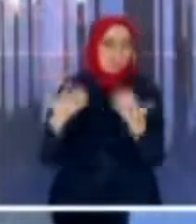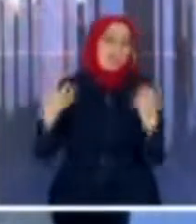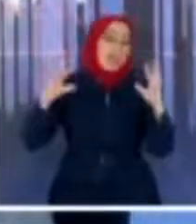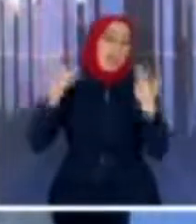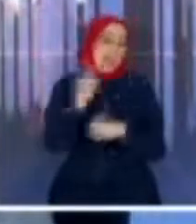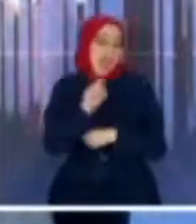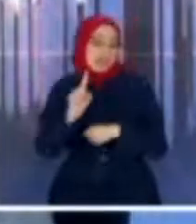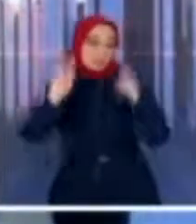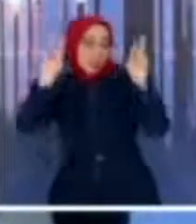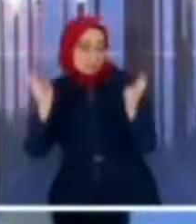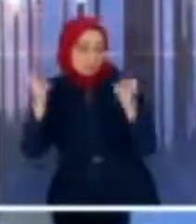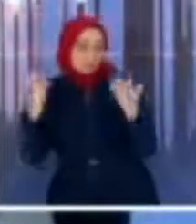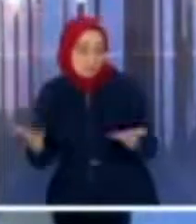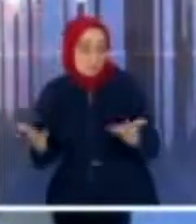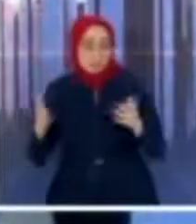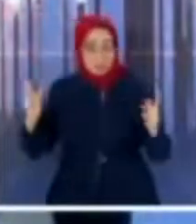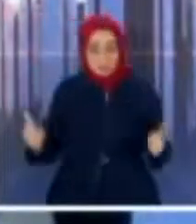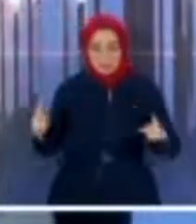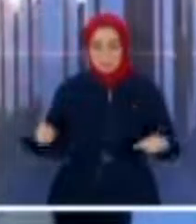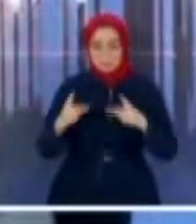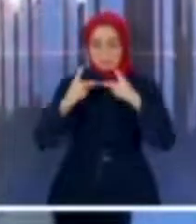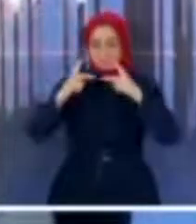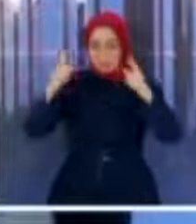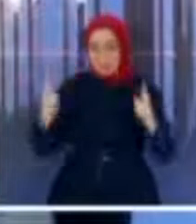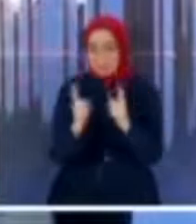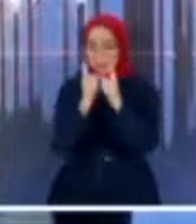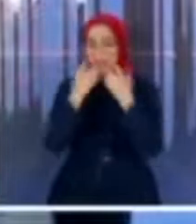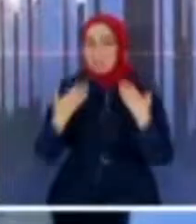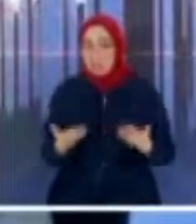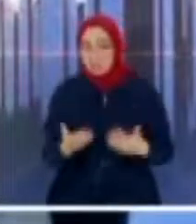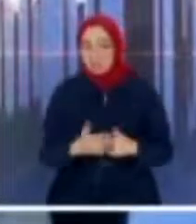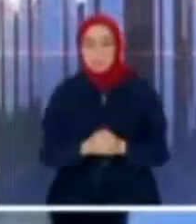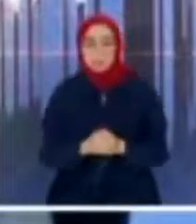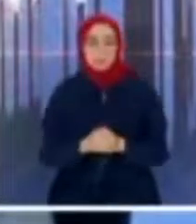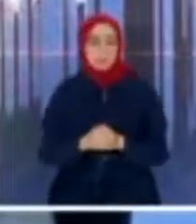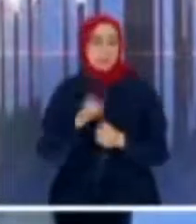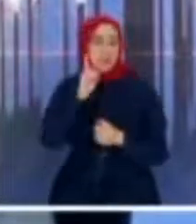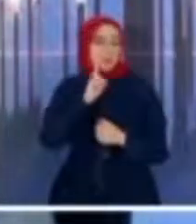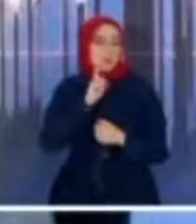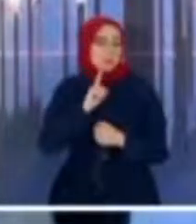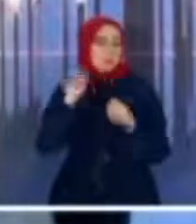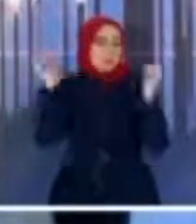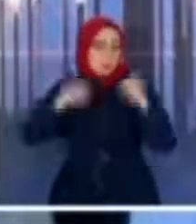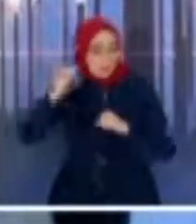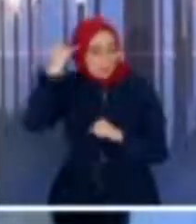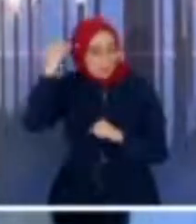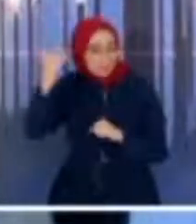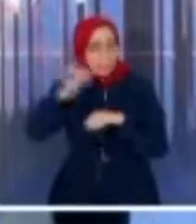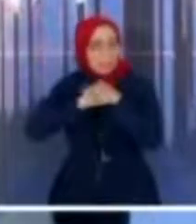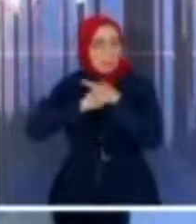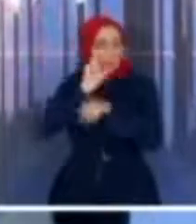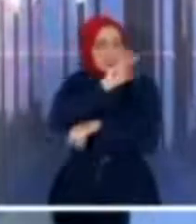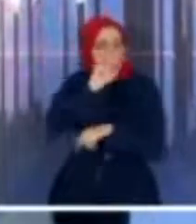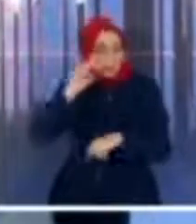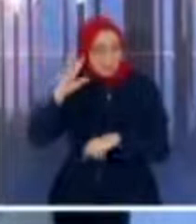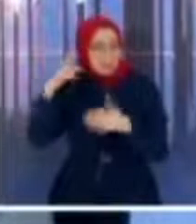الأدوار الأولى ثم نصف نهائية واليوم في النهائي، مبروكة. كان فما مبادرات تعنى بالسياحة، مسلك إيكولوجي